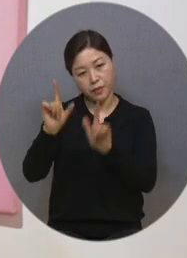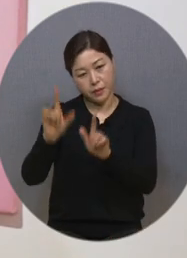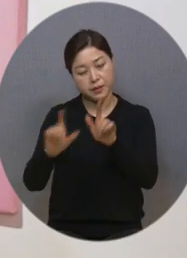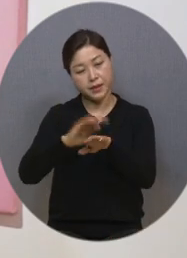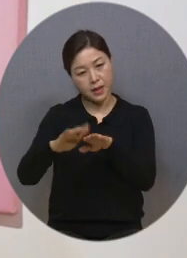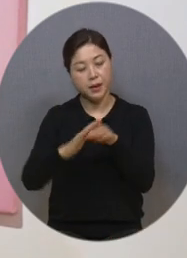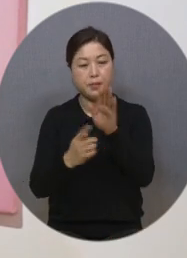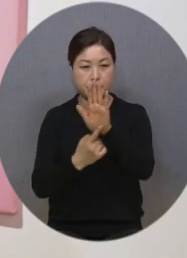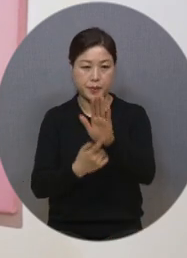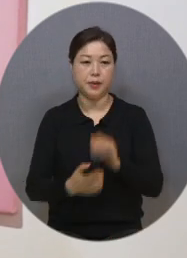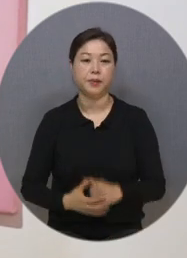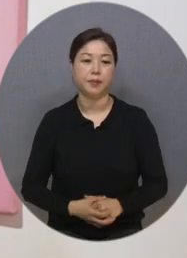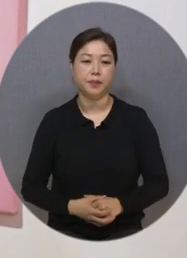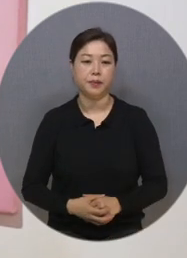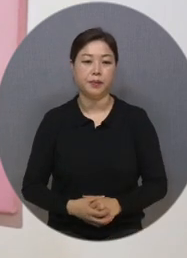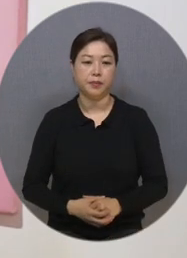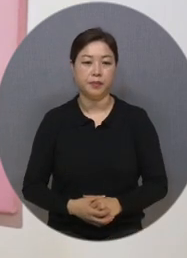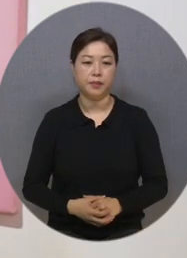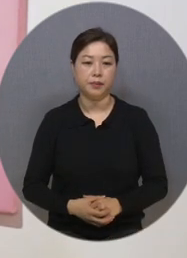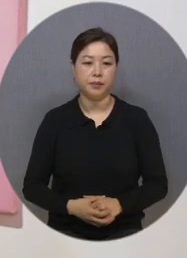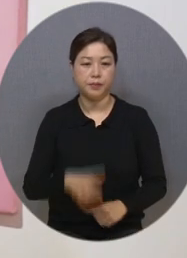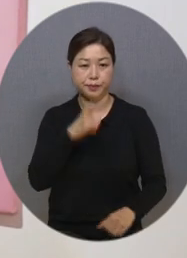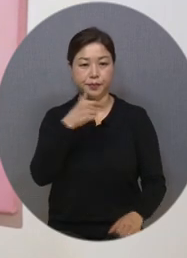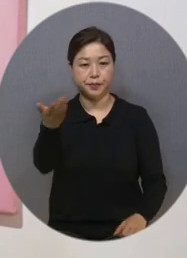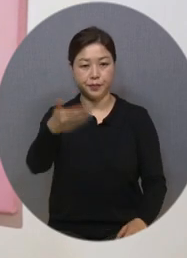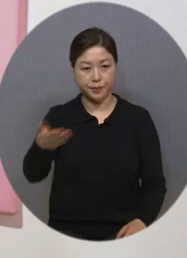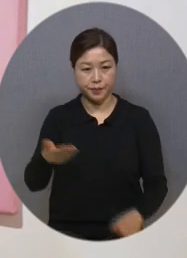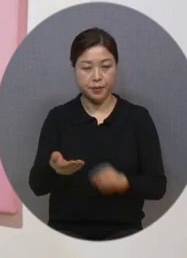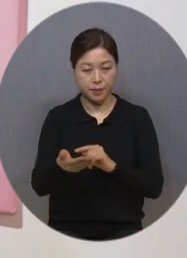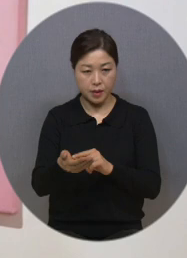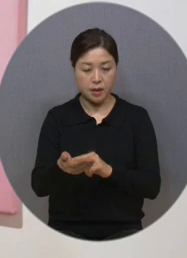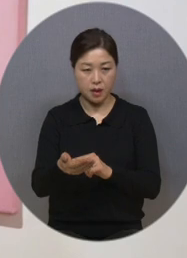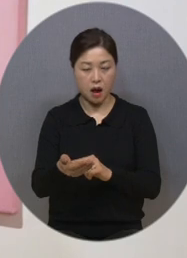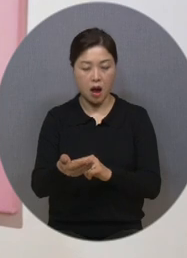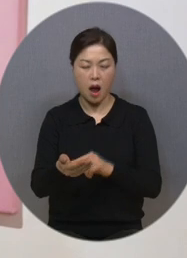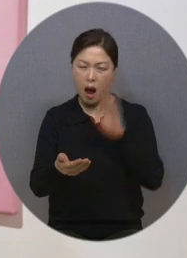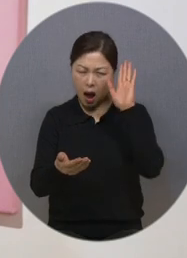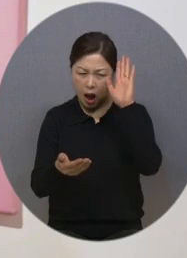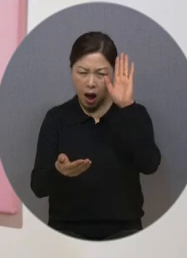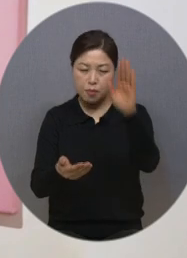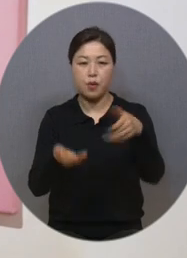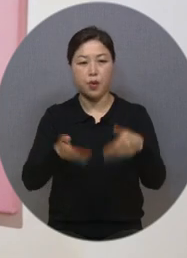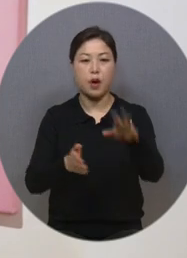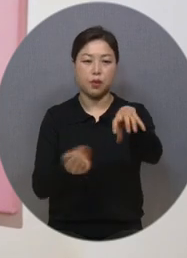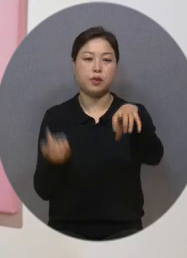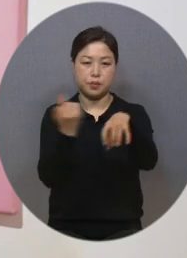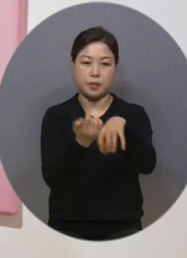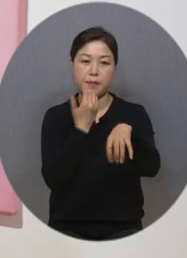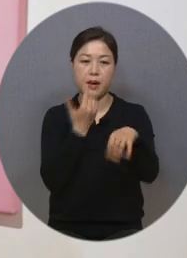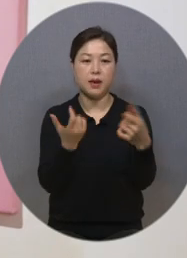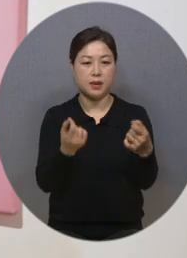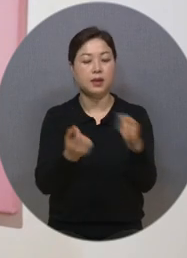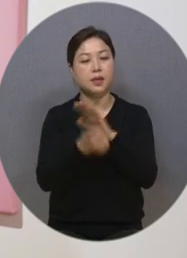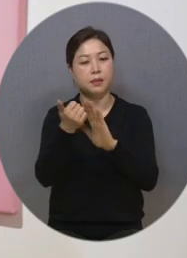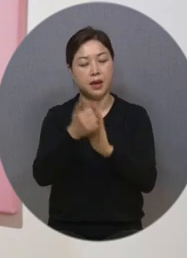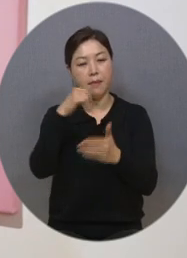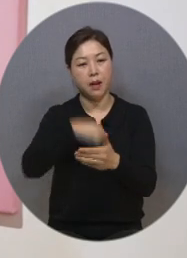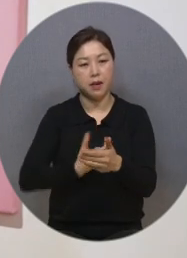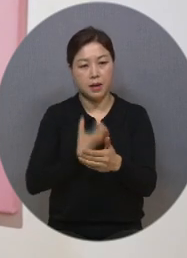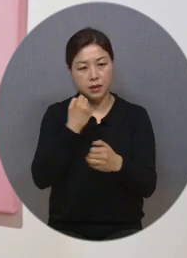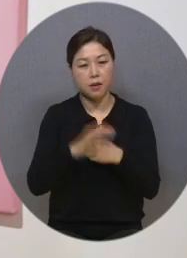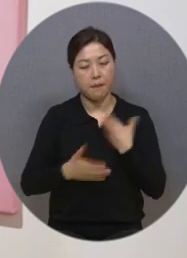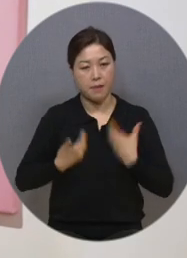다양하게 표현했습니다. 물길 따라 언젠가는 갈 수 있다는 희망의 메시지와 함께 바쁜 일상